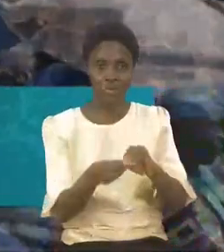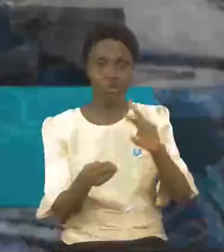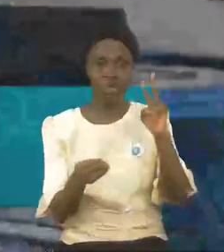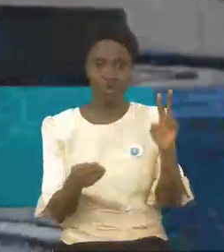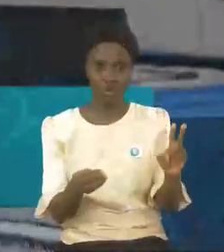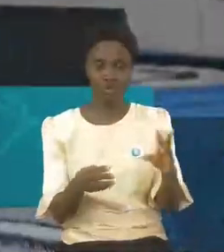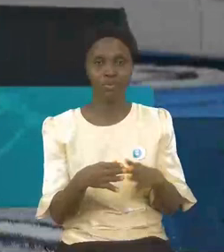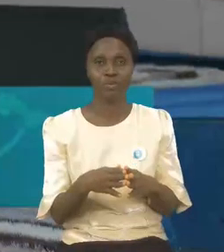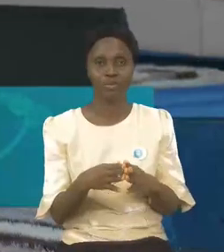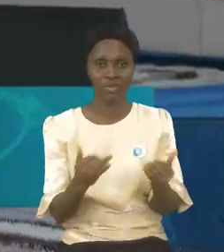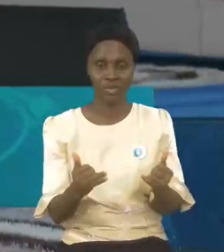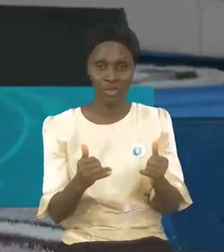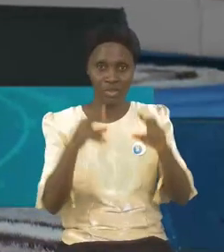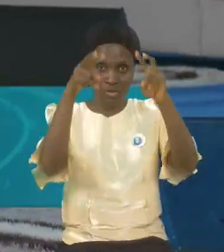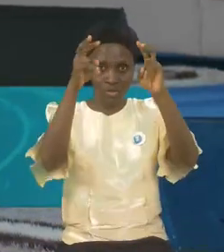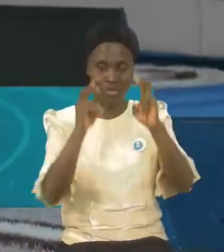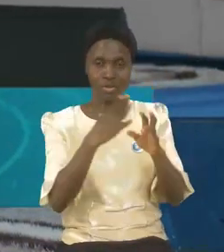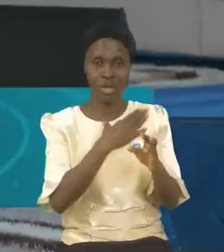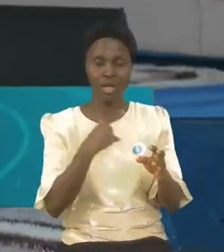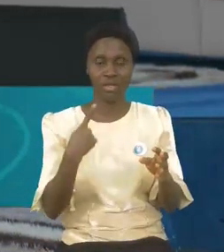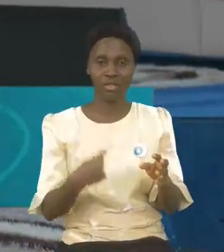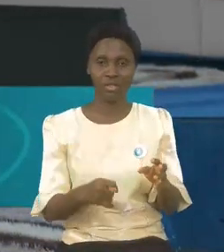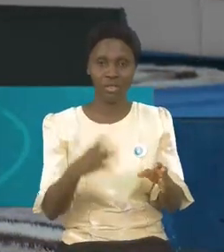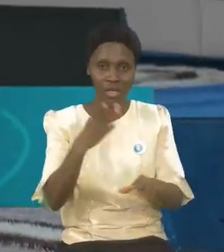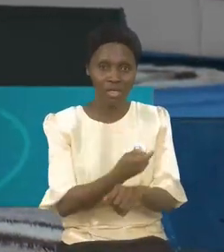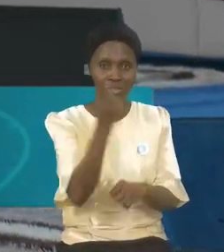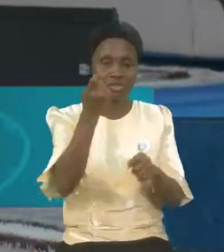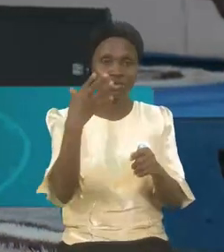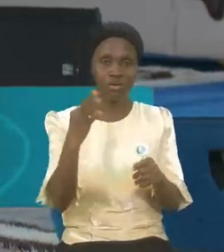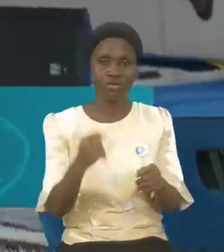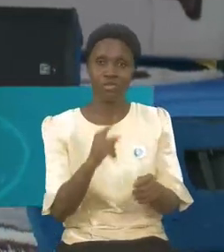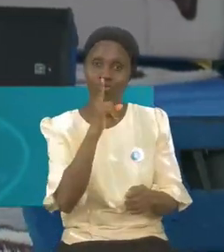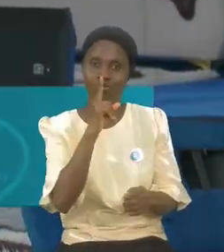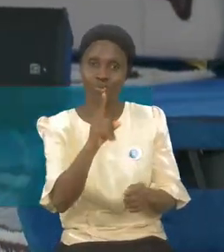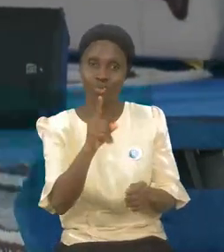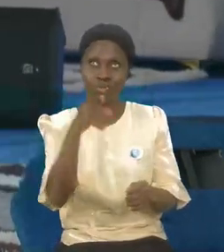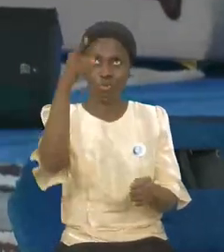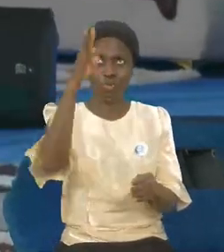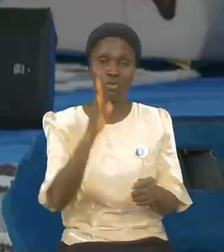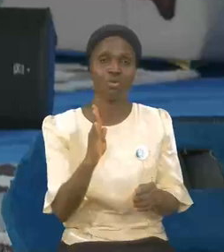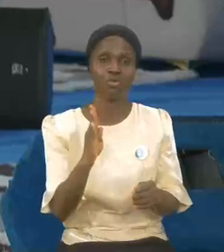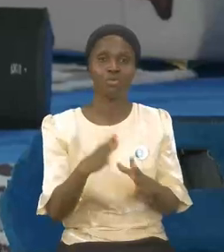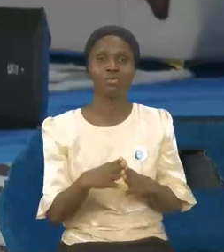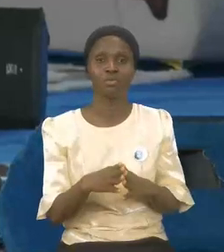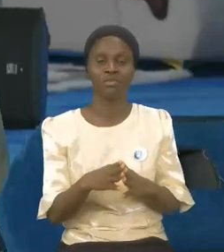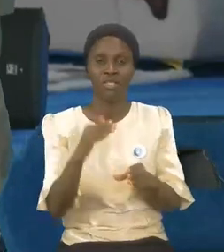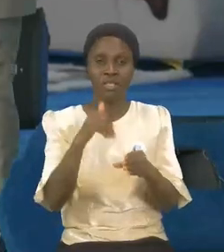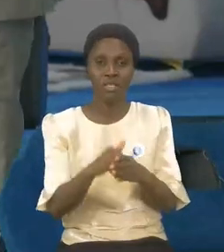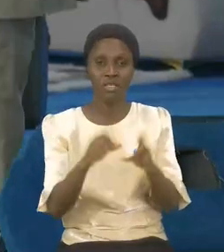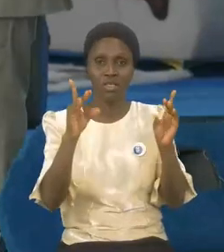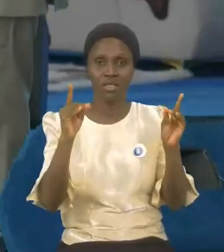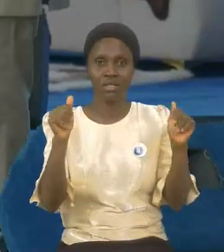Deuxième point, nous allons voir le trône et le triomphe du vrai